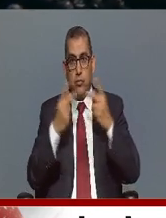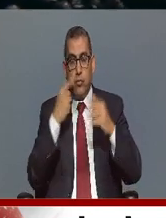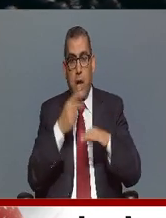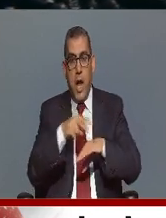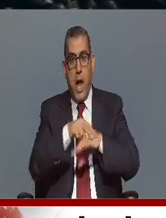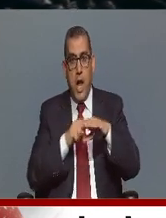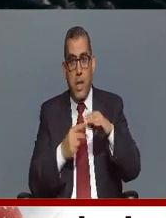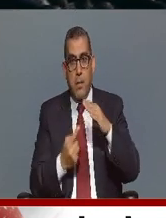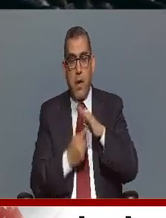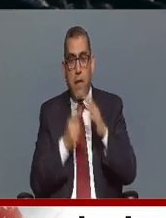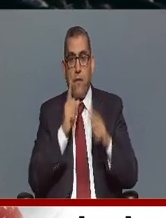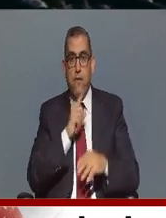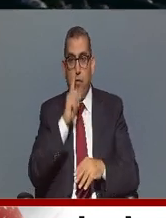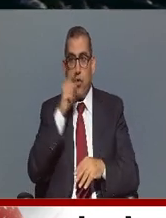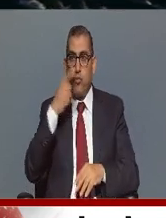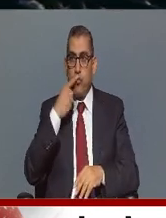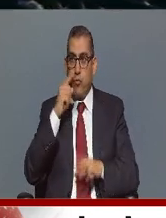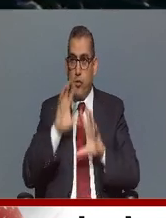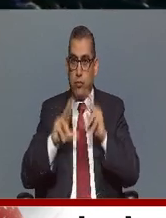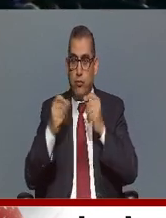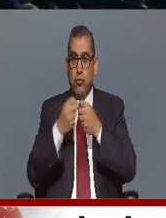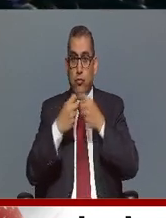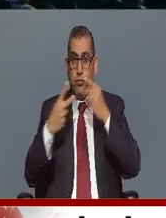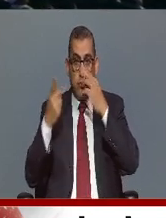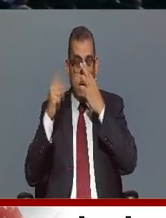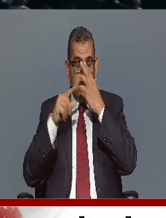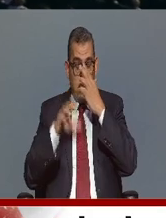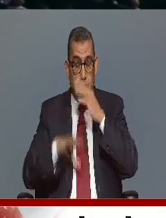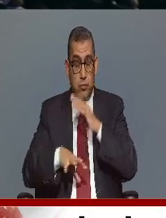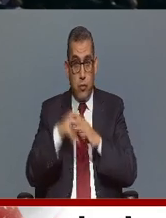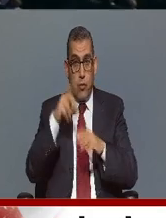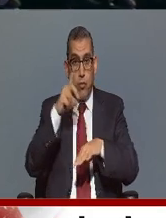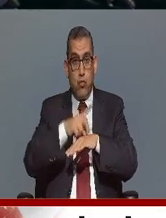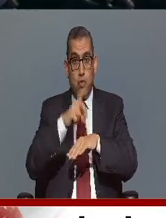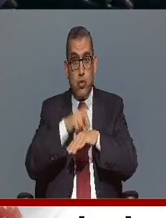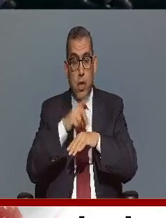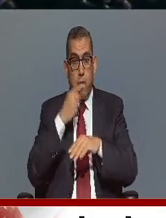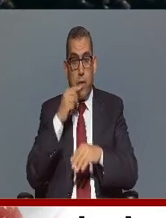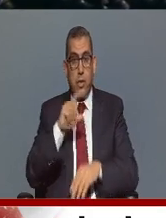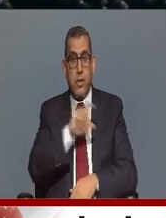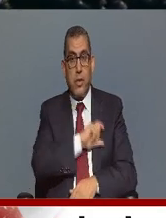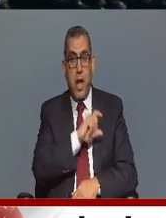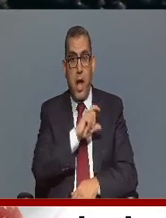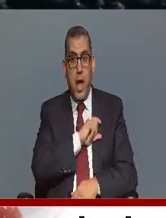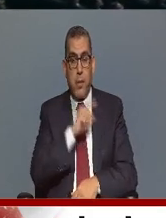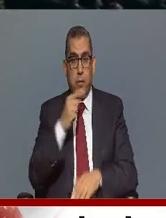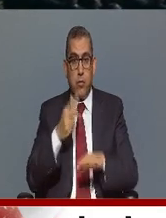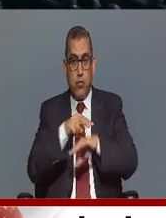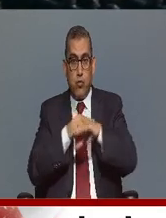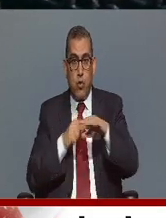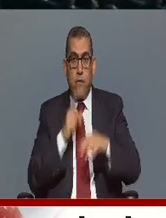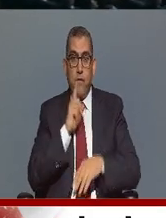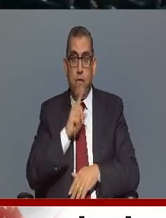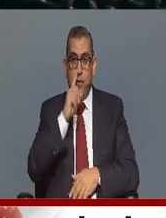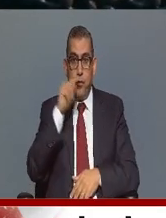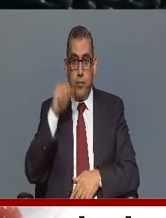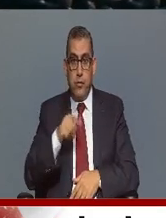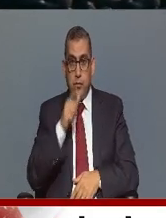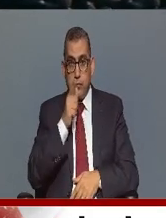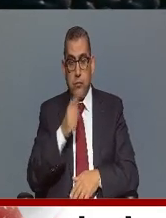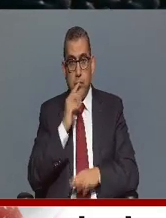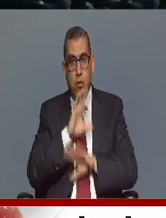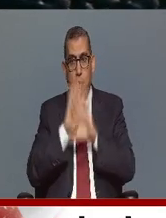الفنون بالإسكندرية، والانتهاء من إنشاء مستشفى الطلبة بأكاديمية الفنون. وطبعا